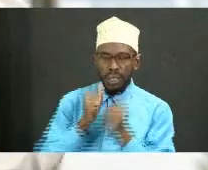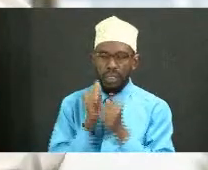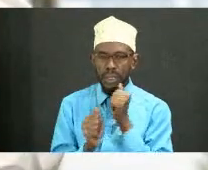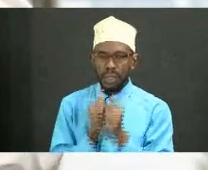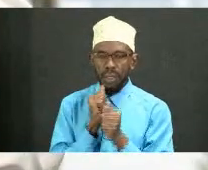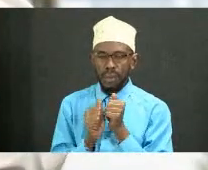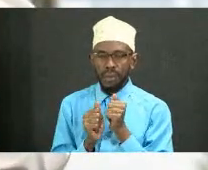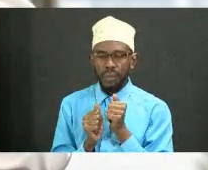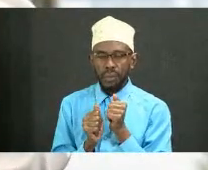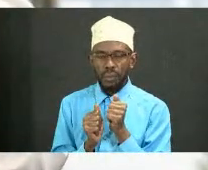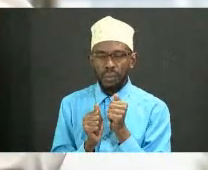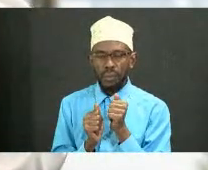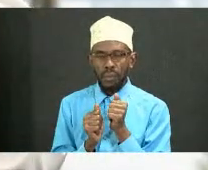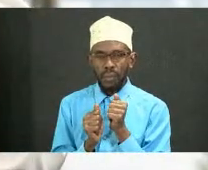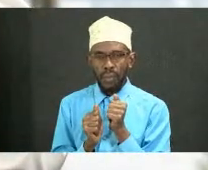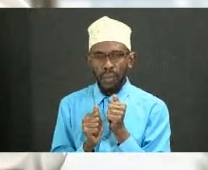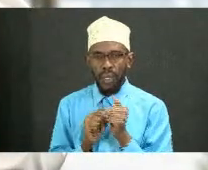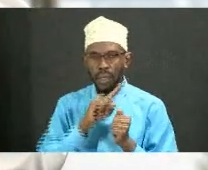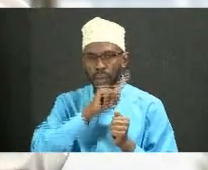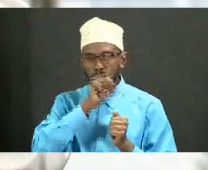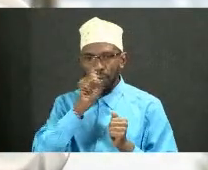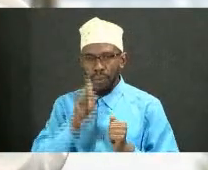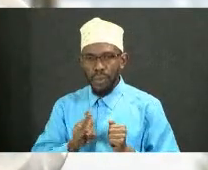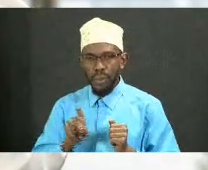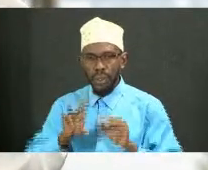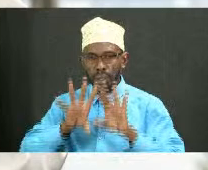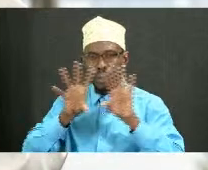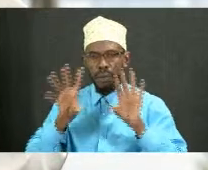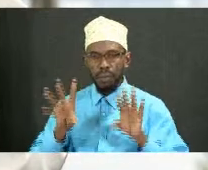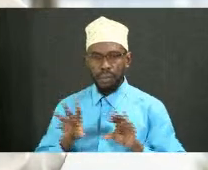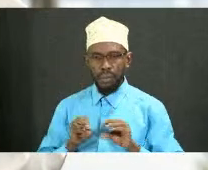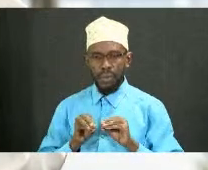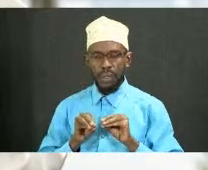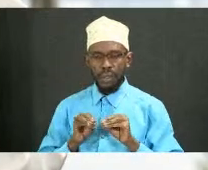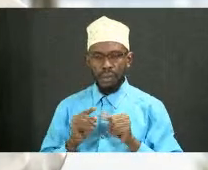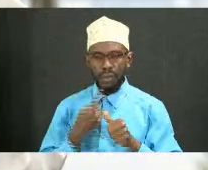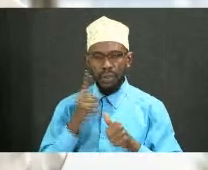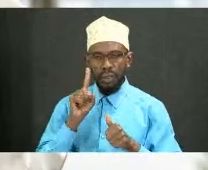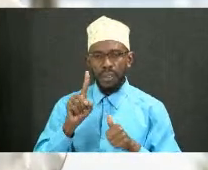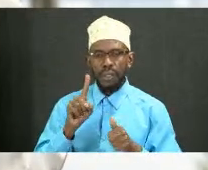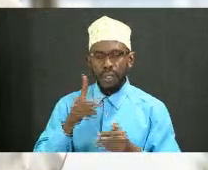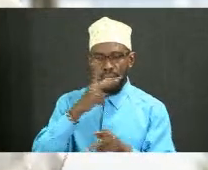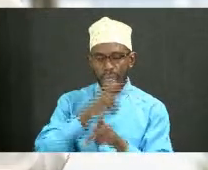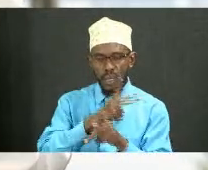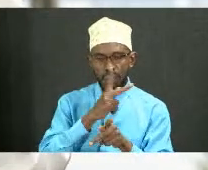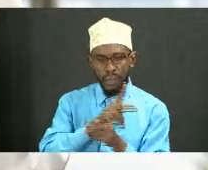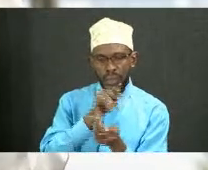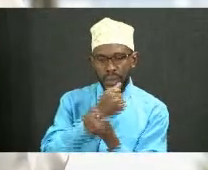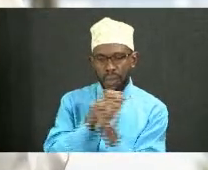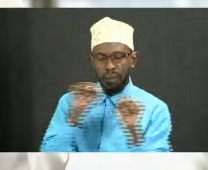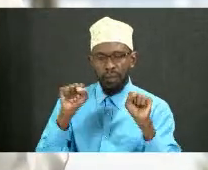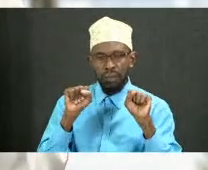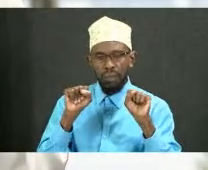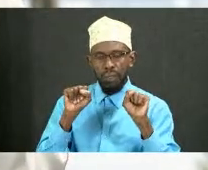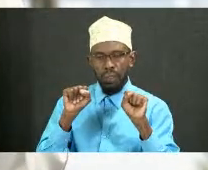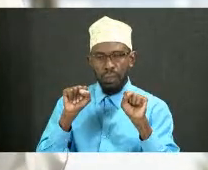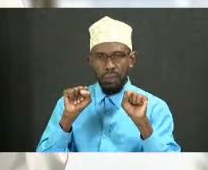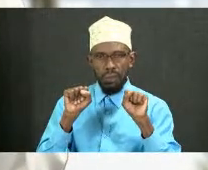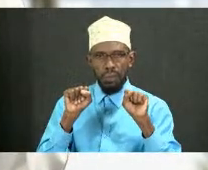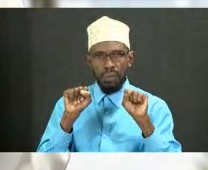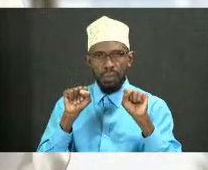unahitaji. Kwa hiyo swala la budget, kwanza kabisa unaweka kiwango fulani cha uwekezaji,